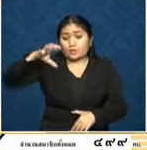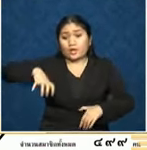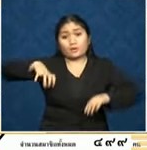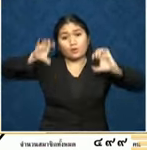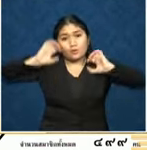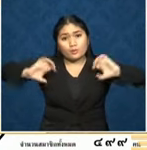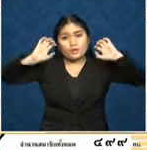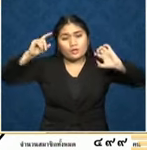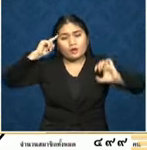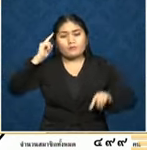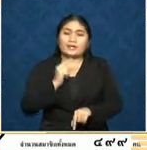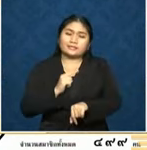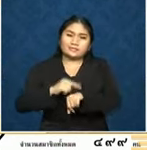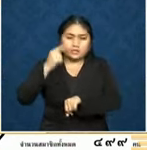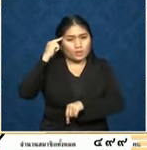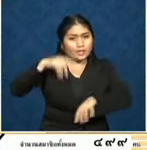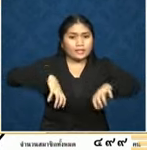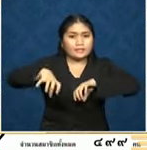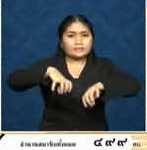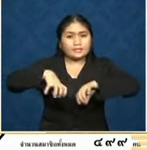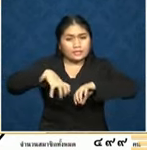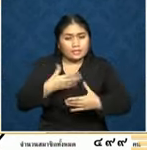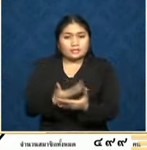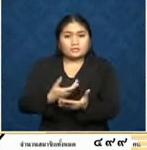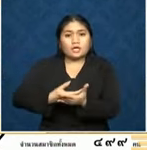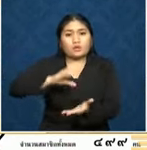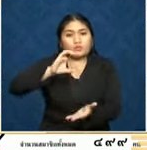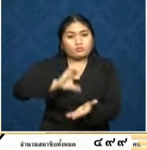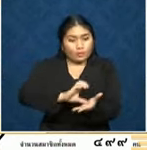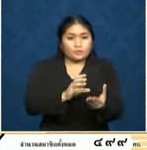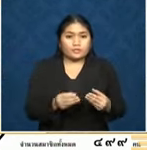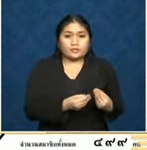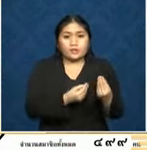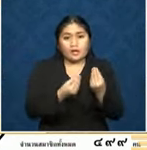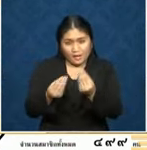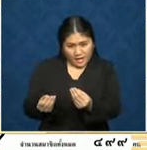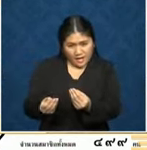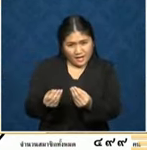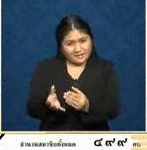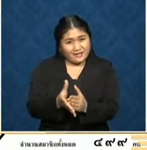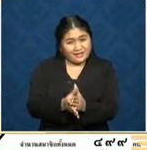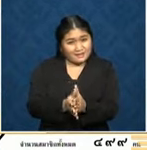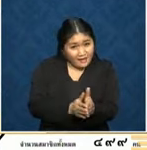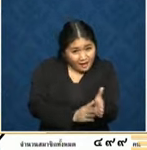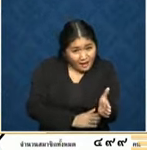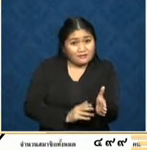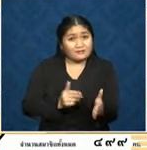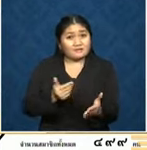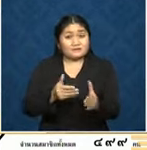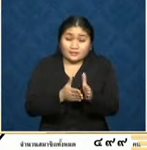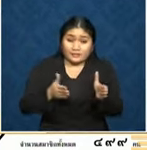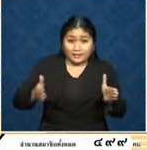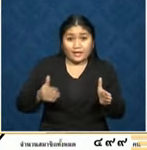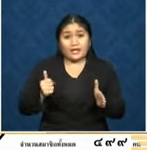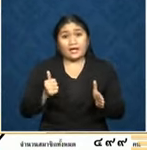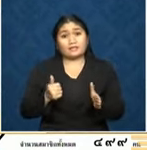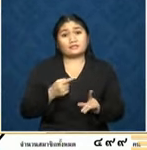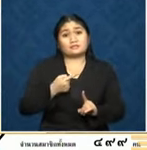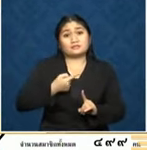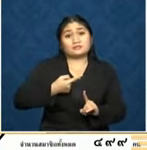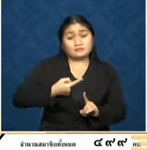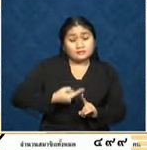ขามีเวลาในการที่จะบริหารงบประมาณที่เขาได้รับจากภาครัฐเนี่ยได้นานขึ้นนะครับ2 หรือ3ไตรม